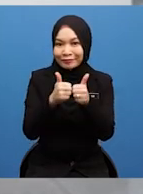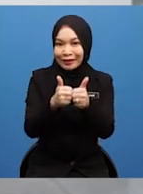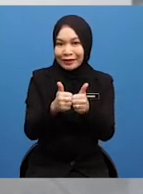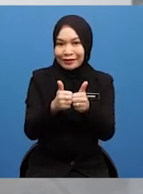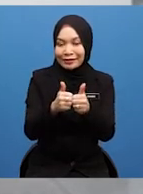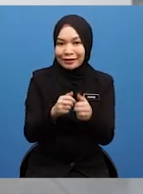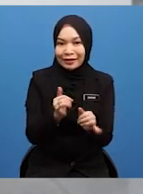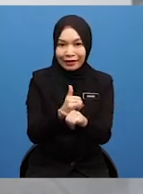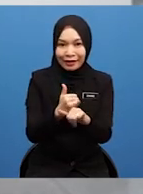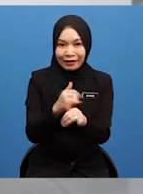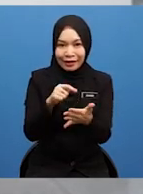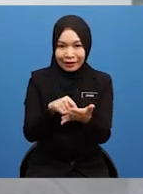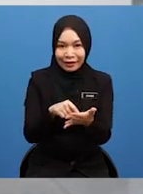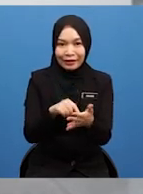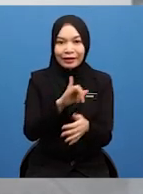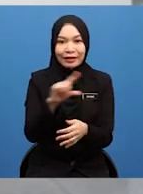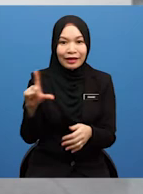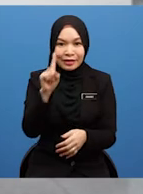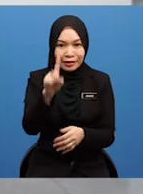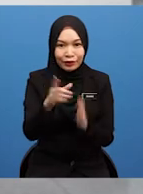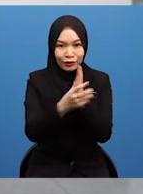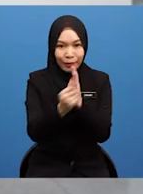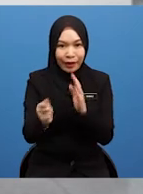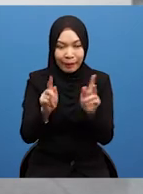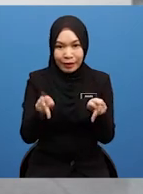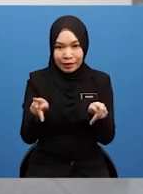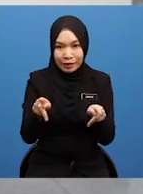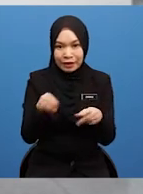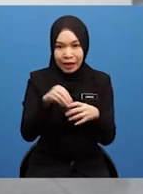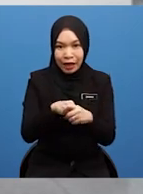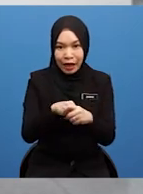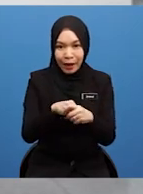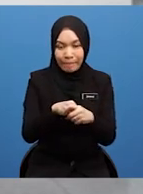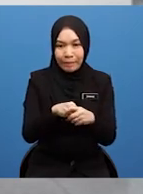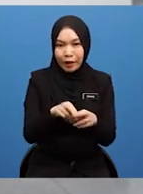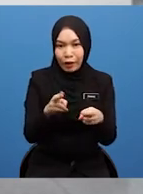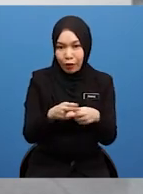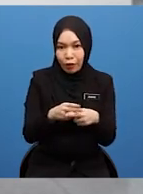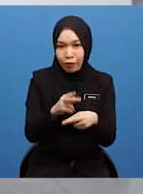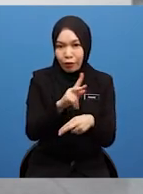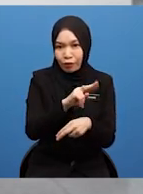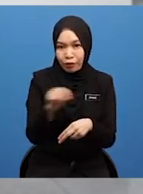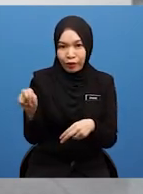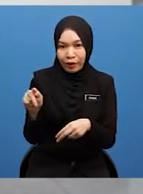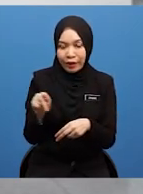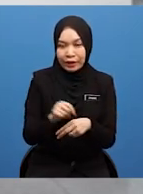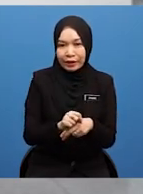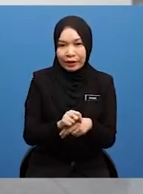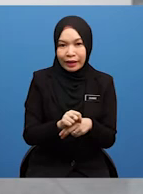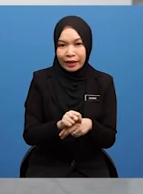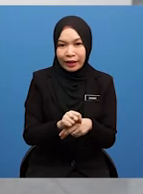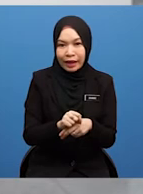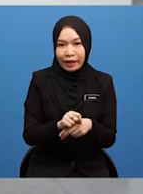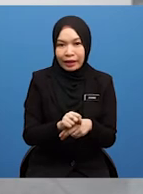karya ini merupakan salah satu kemahiran pelajar dalam menguraikan dan menjelaskan harian mereka rusnas